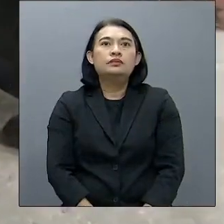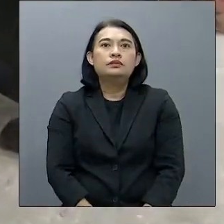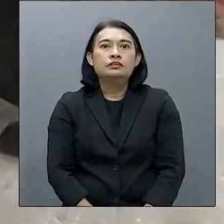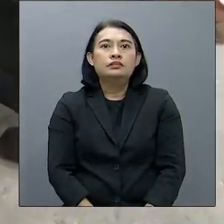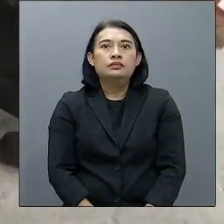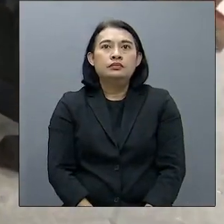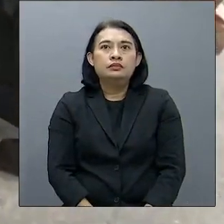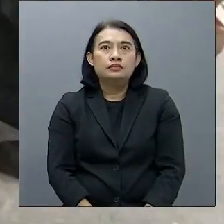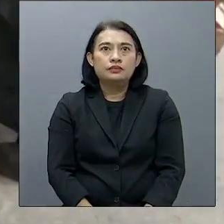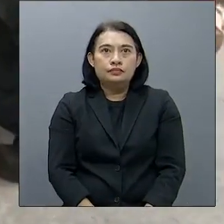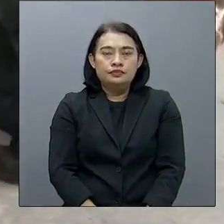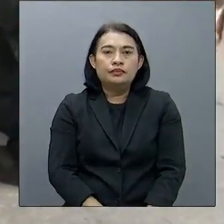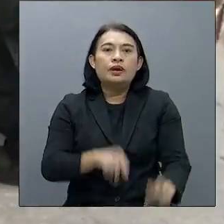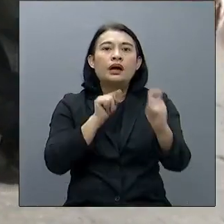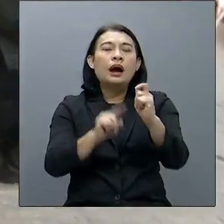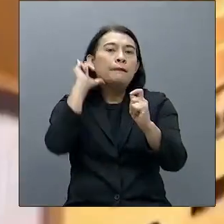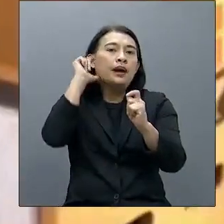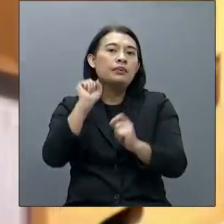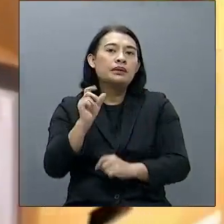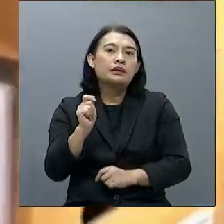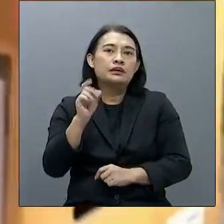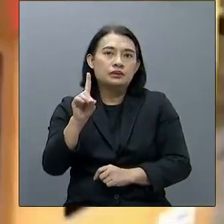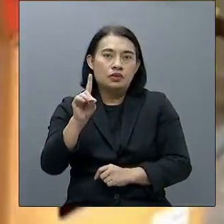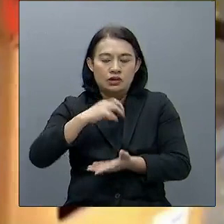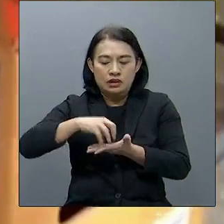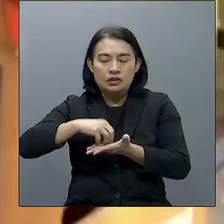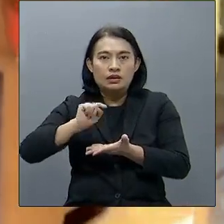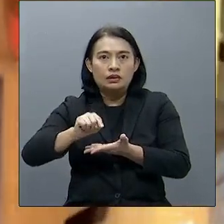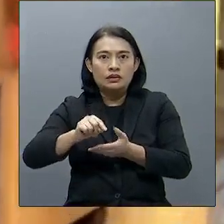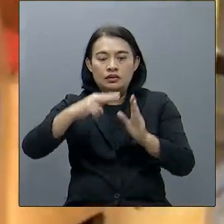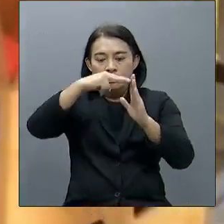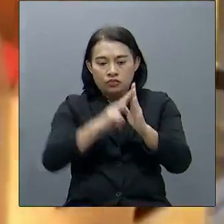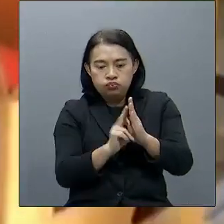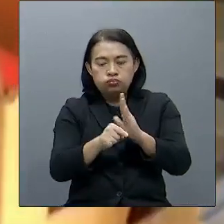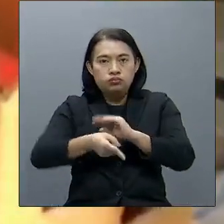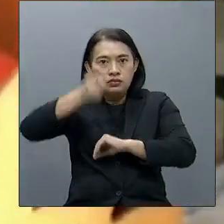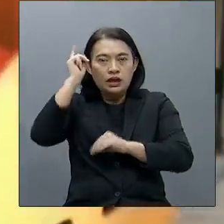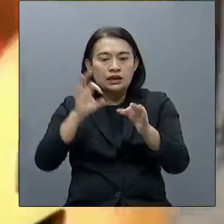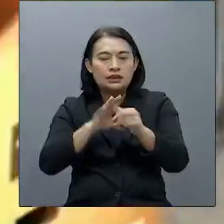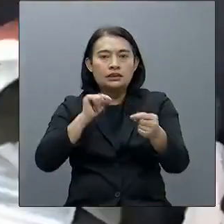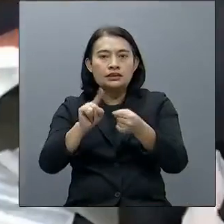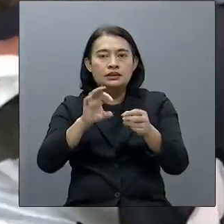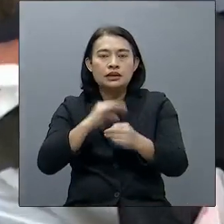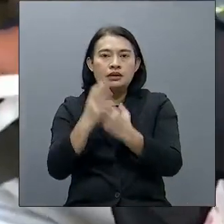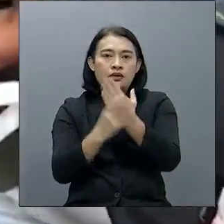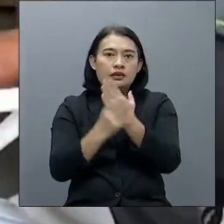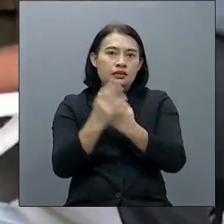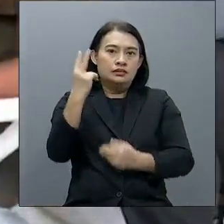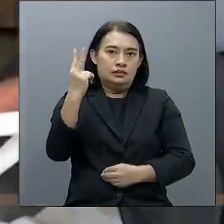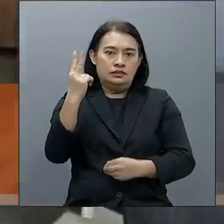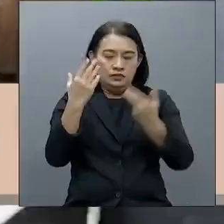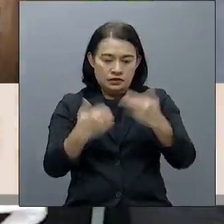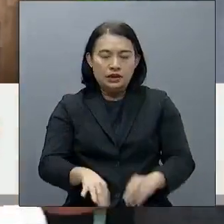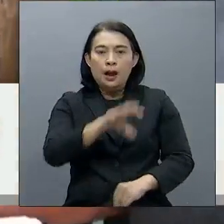ผู้สื่อข่าวในอำเภอแม่สอดจังหวัดตากรายงานว่าแม้จะถูกตัดไฟนานเกือบ 2สัปดาห์แต่ที่เมืองชเวก็โกรธและเมือง